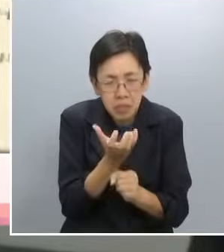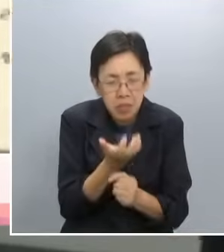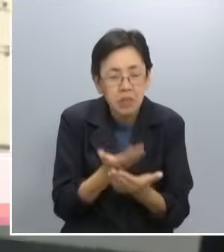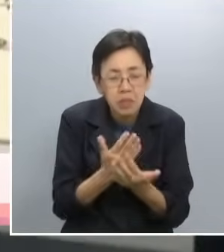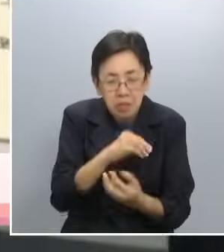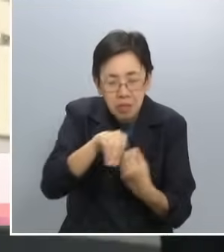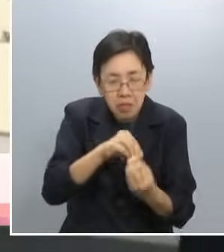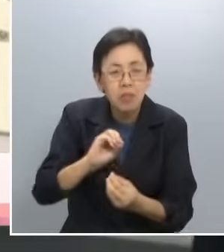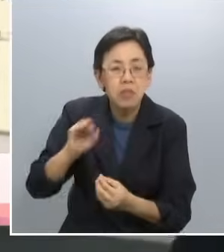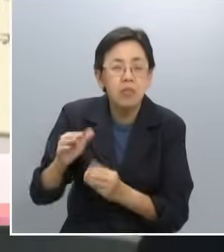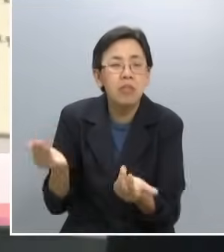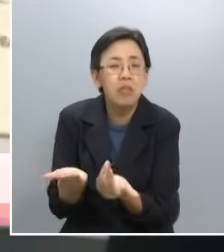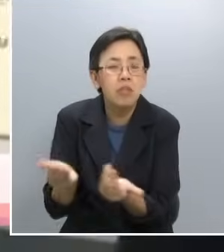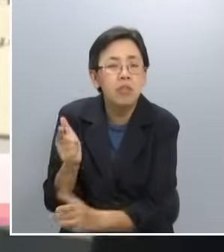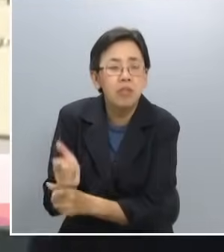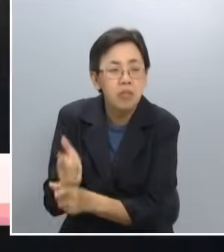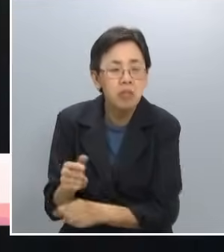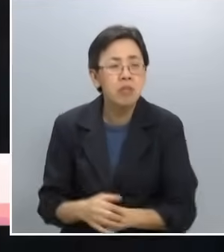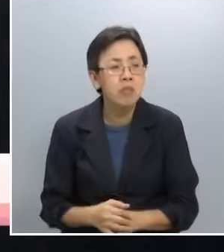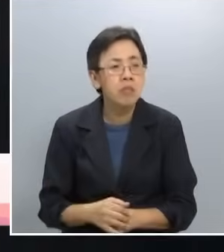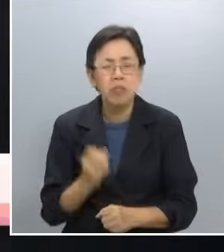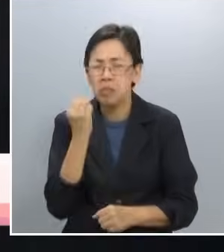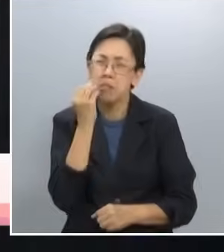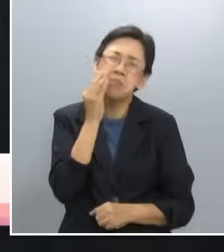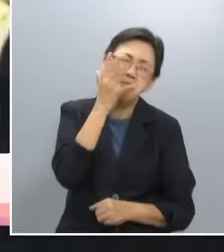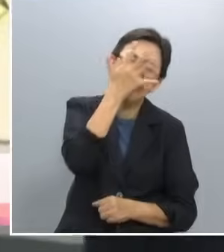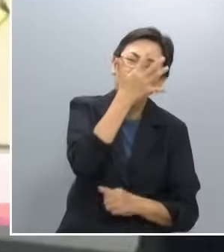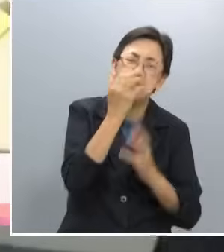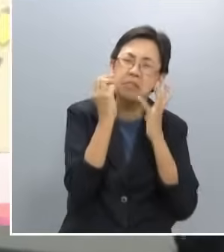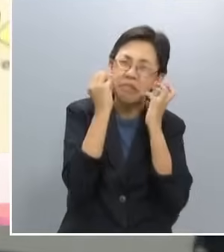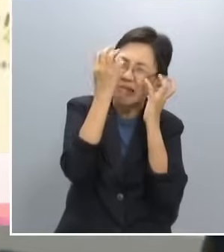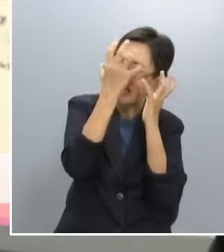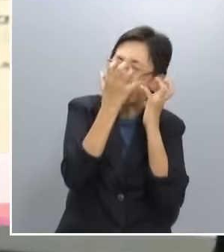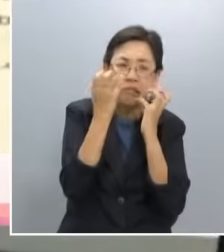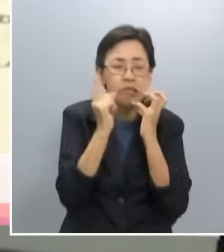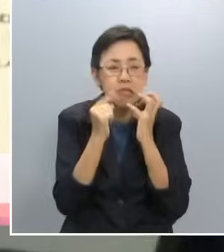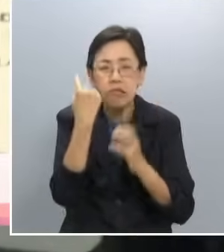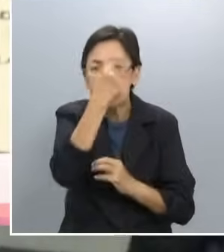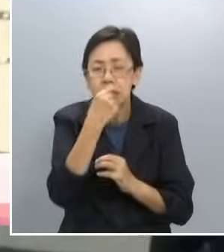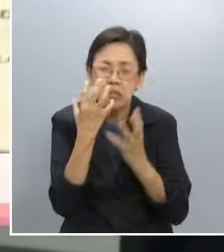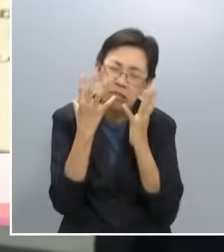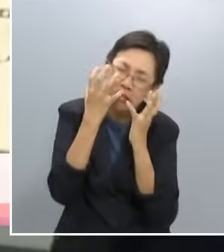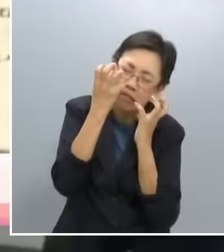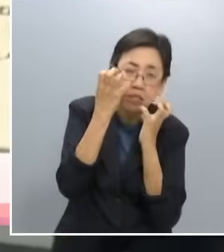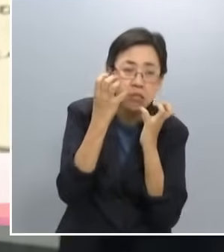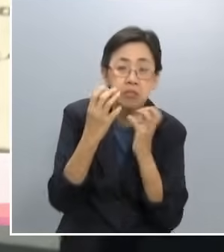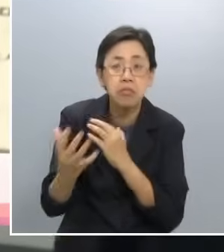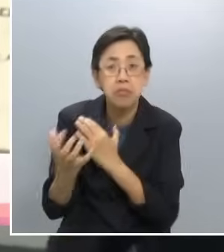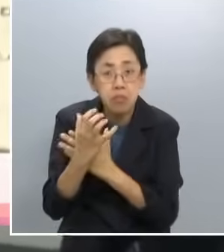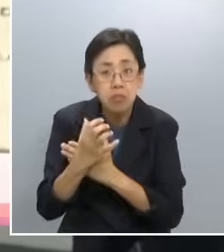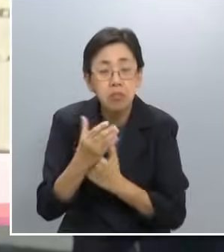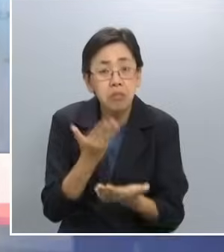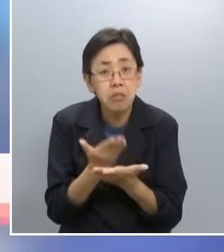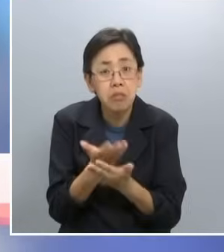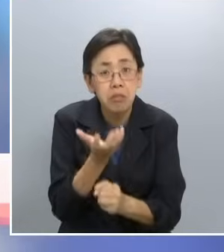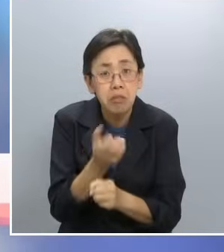แผลคำถามคือมีใครไปทำหรือเปล่าก็เลยอย่างเงี้ยโดนทำให้มีบาดแผลเสร็จปุ๊บถูกบังคับให้มาขอทาน